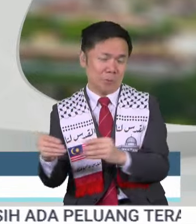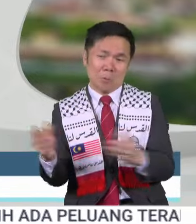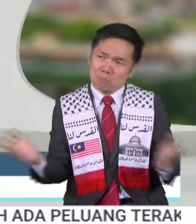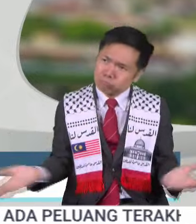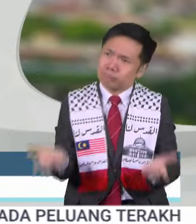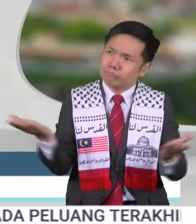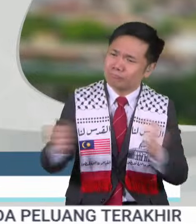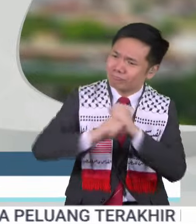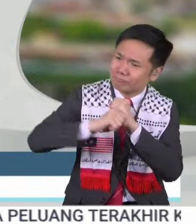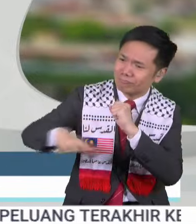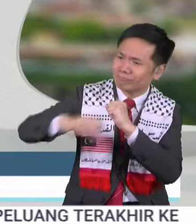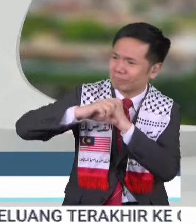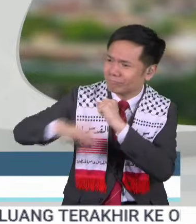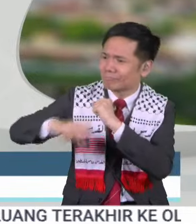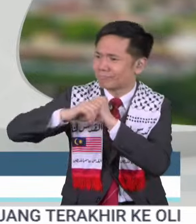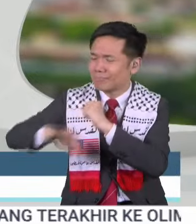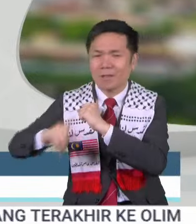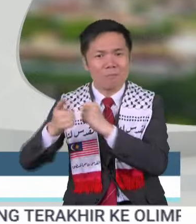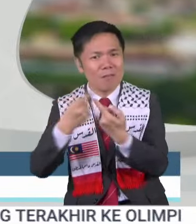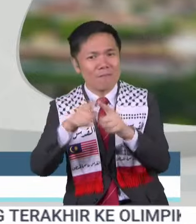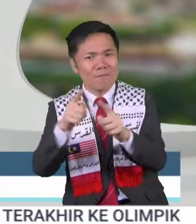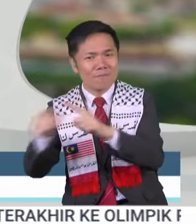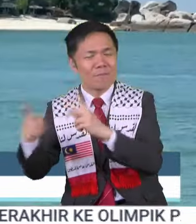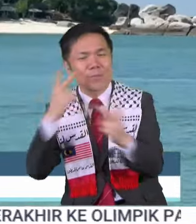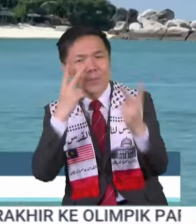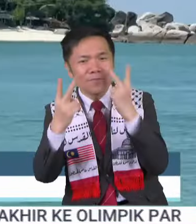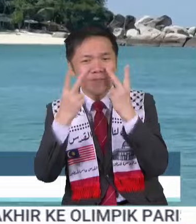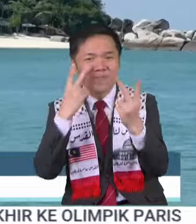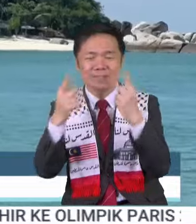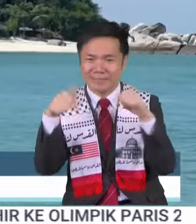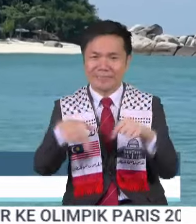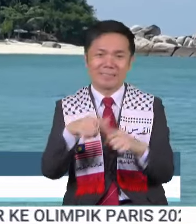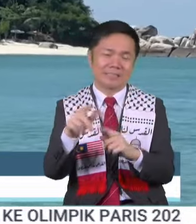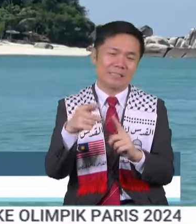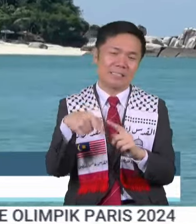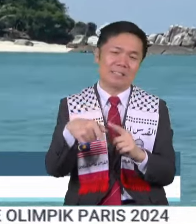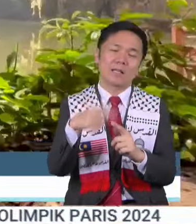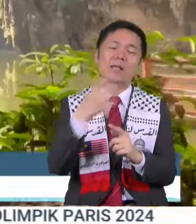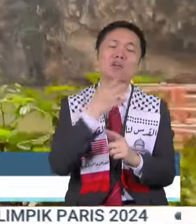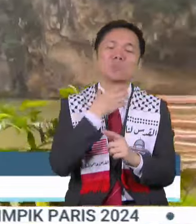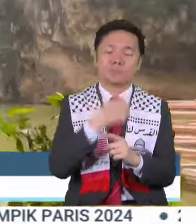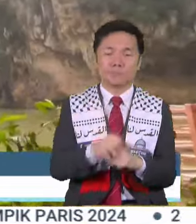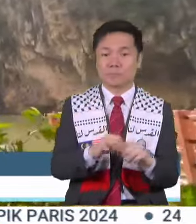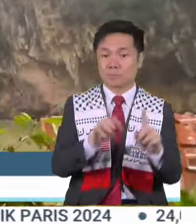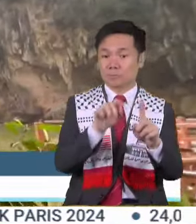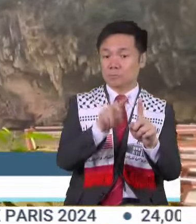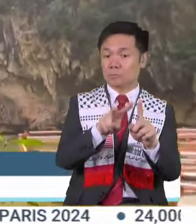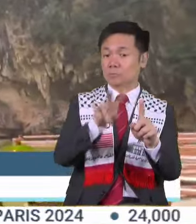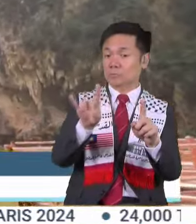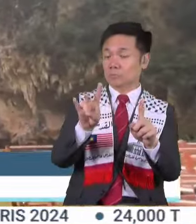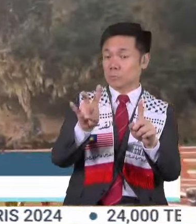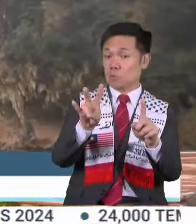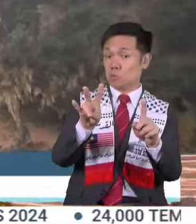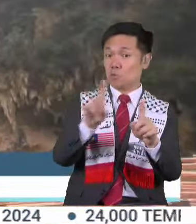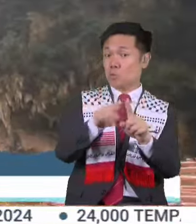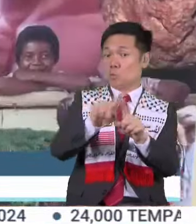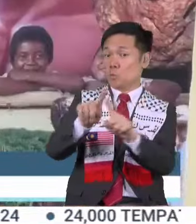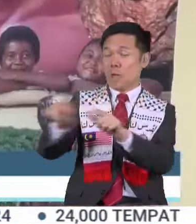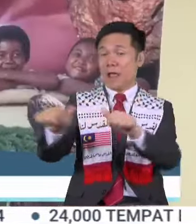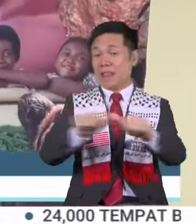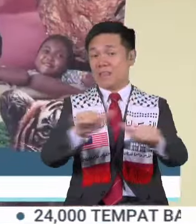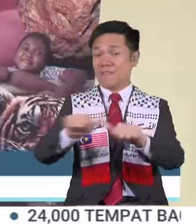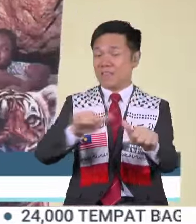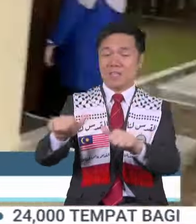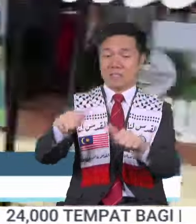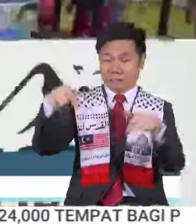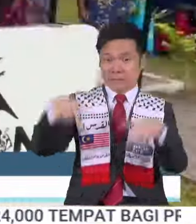mempromosikan kawasan pelancongan masing-masing penganjuran 120 acara yang disenarai dalam kalendar pelancongan Negeri juga